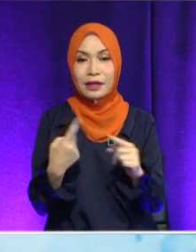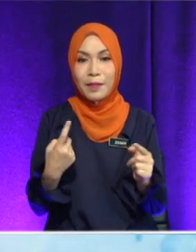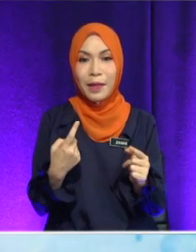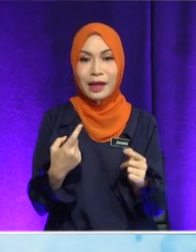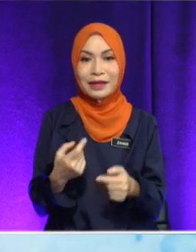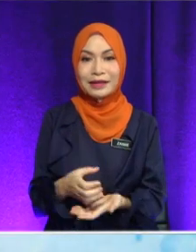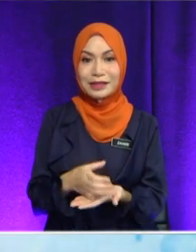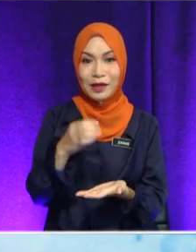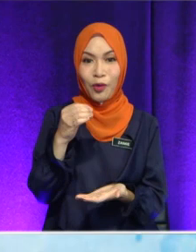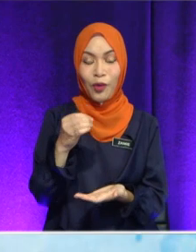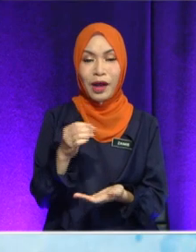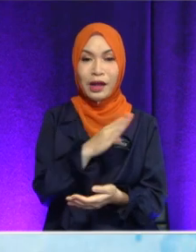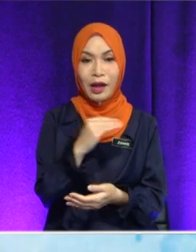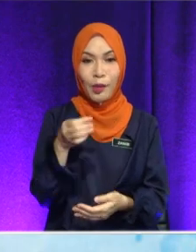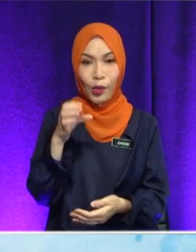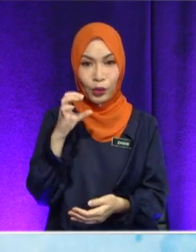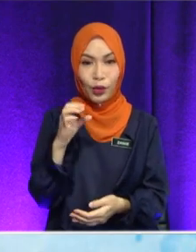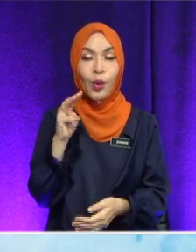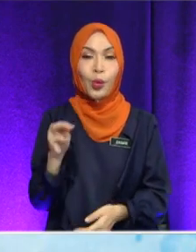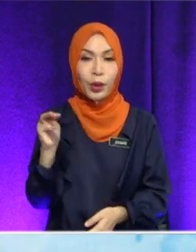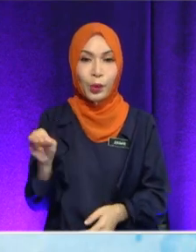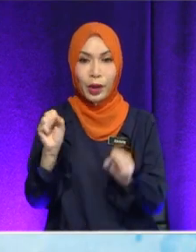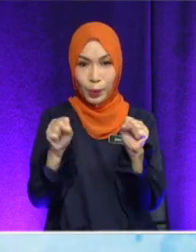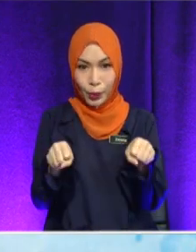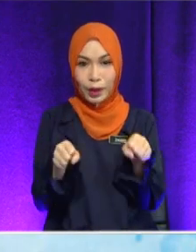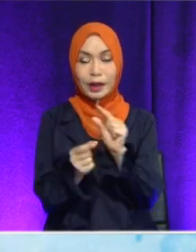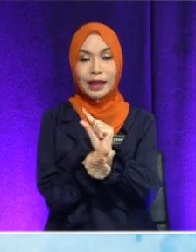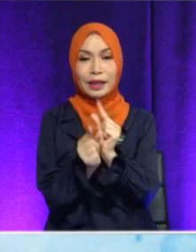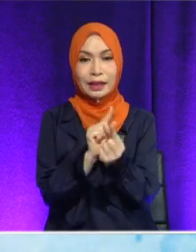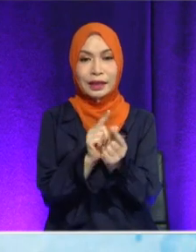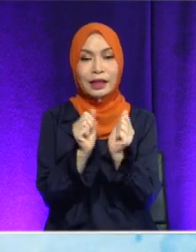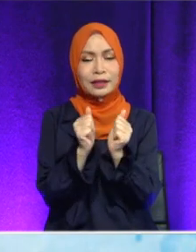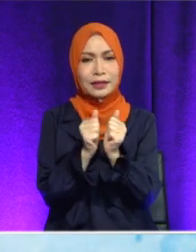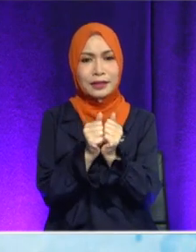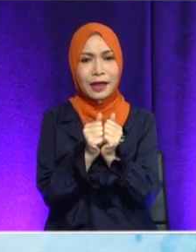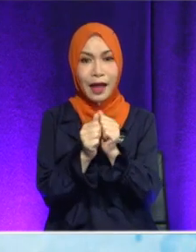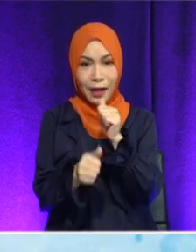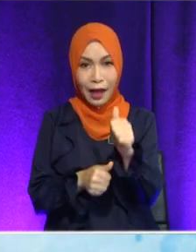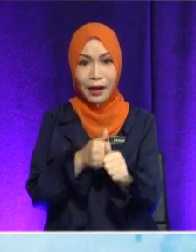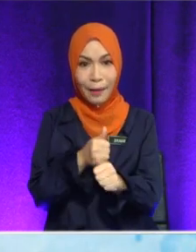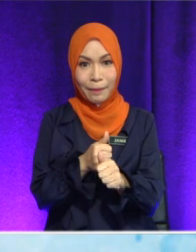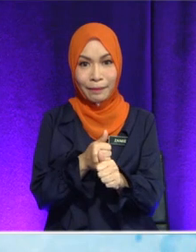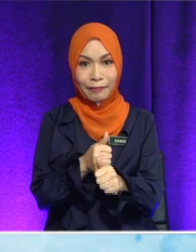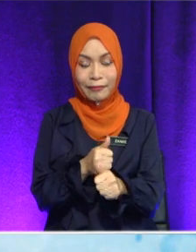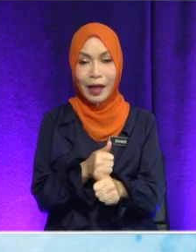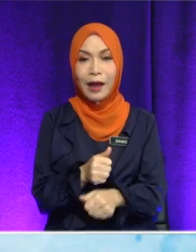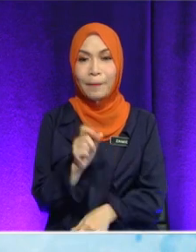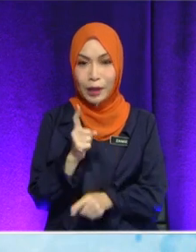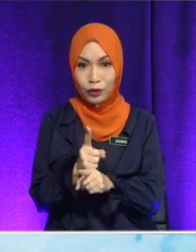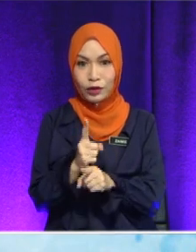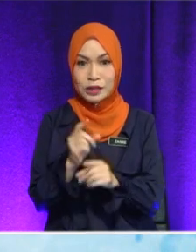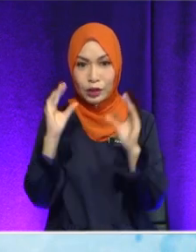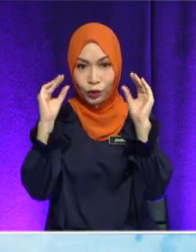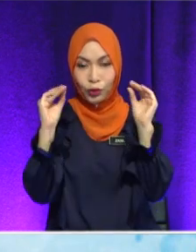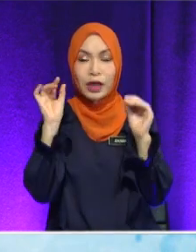menggantikan dengan pemandangan ataupun alam bully kecilku boleh sebab sebenarnya